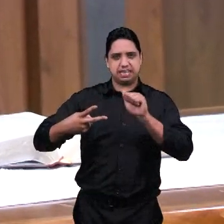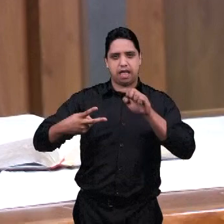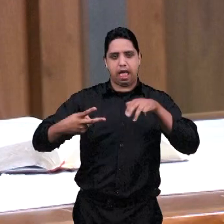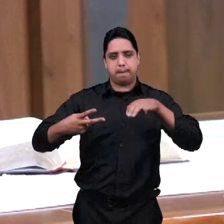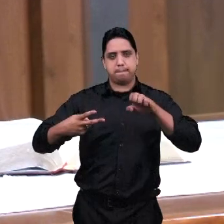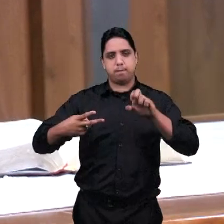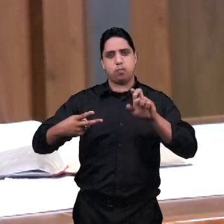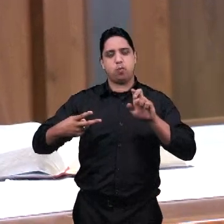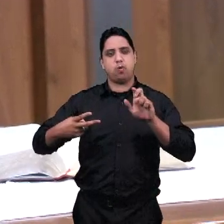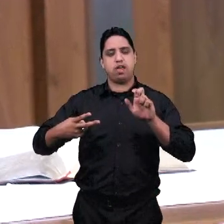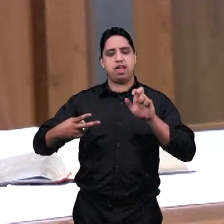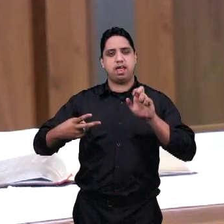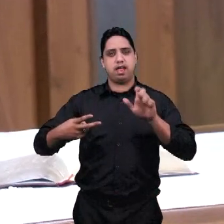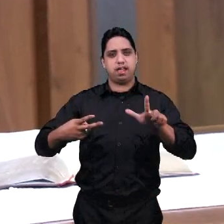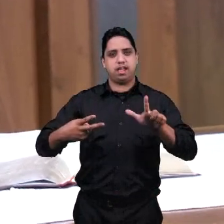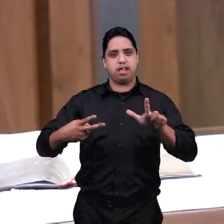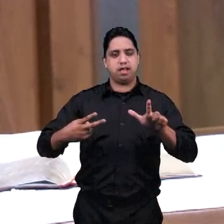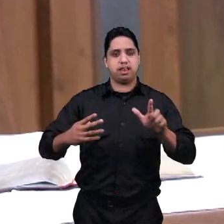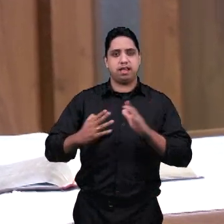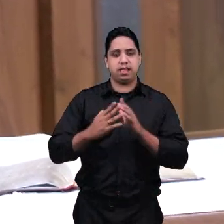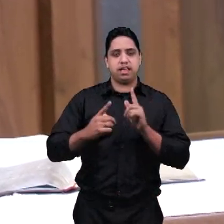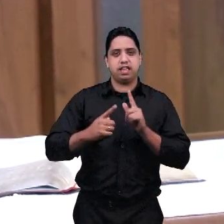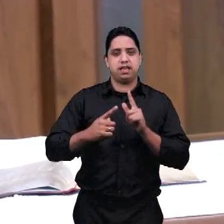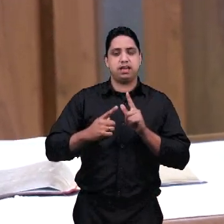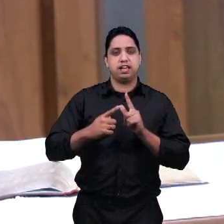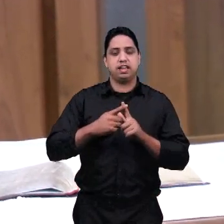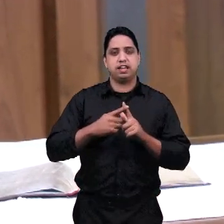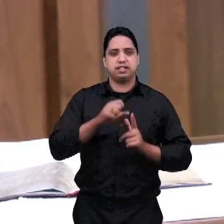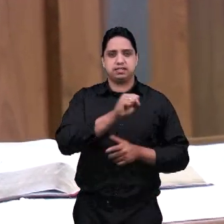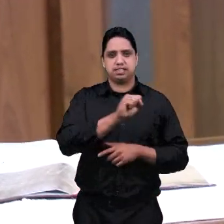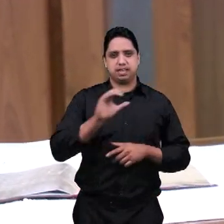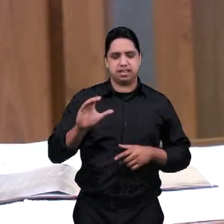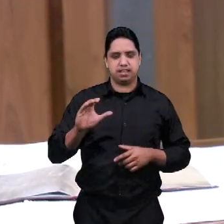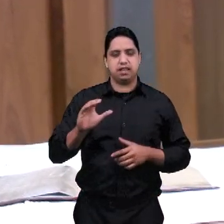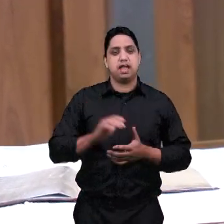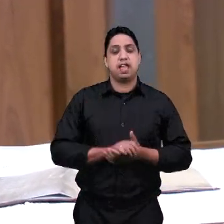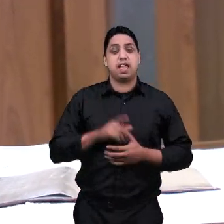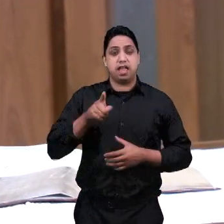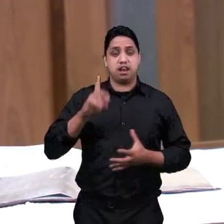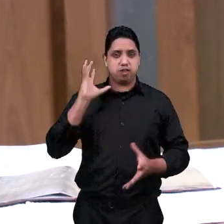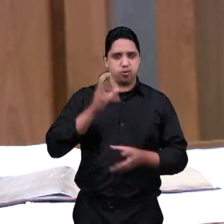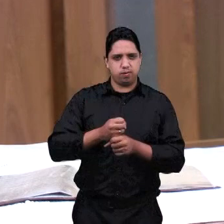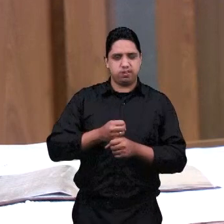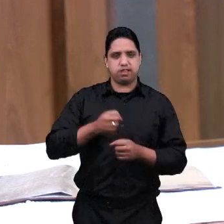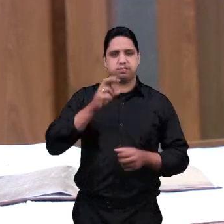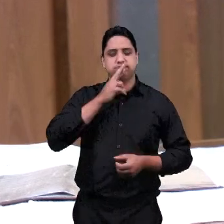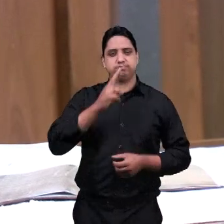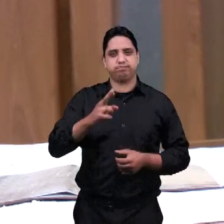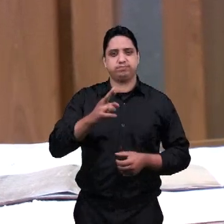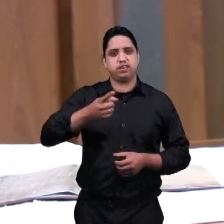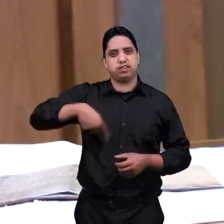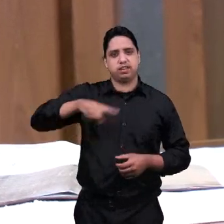de Jardim Itália Chapecó, dans l'État de Santa Catarina. Il va compléter cette réponse pour notre édification.